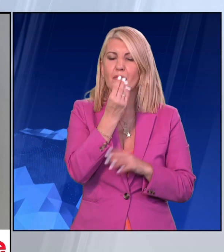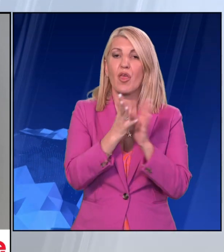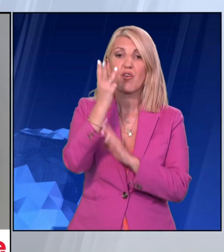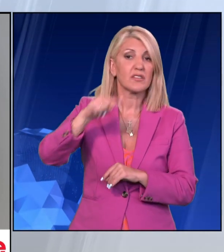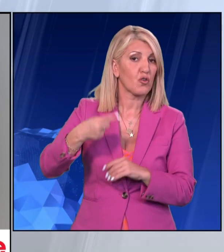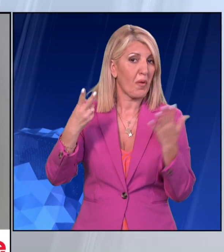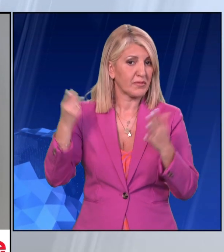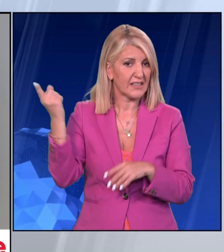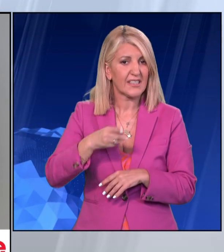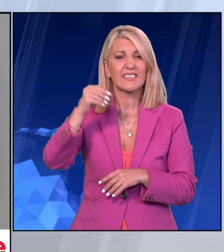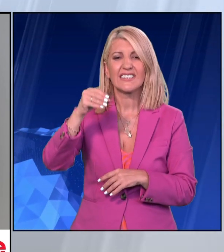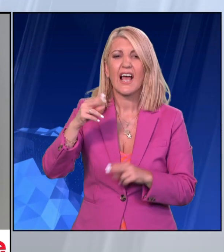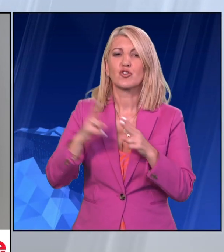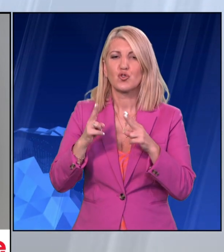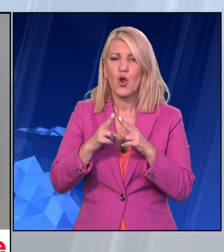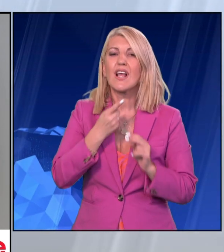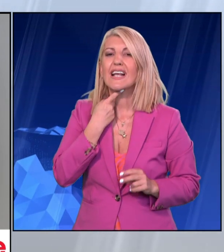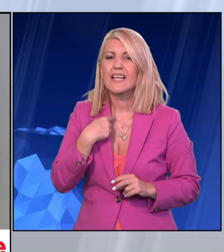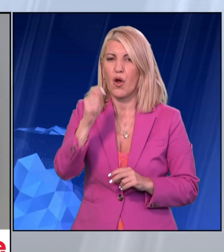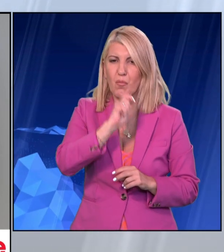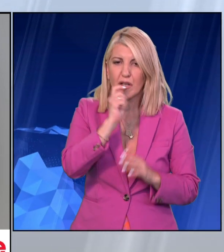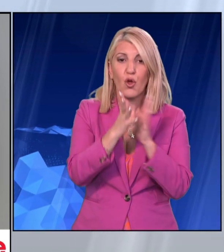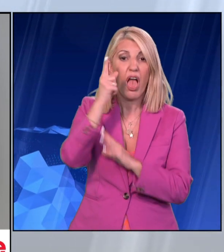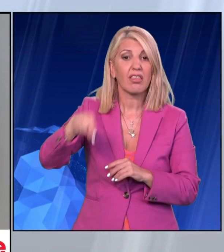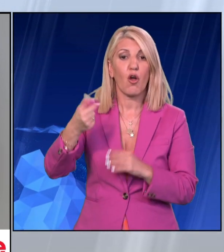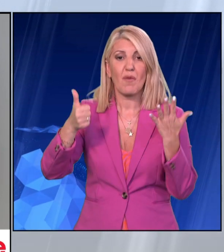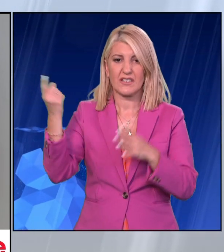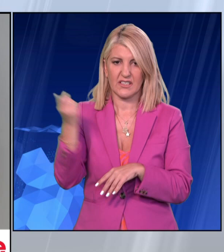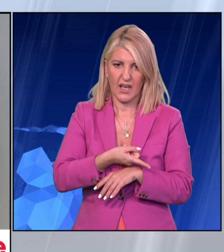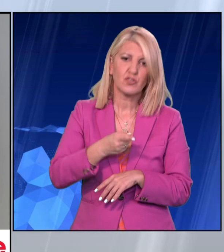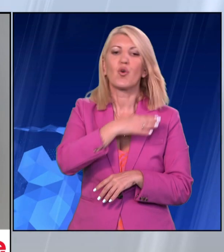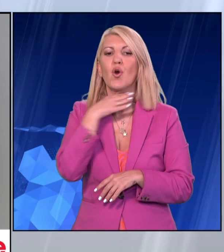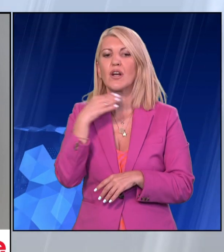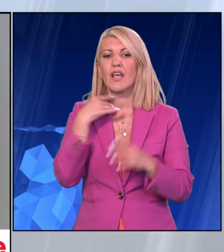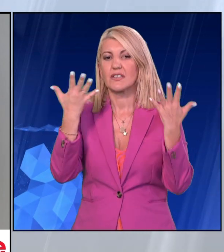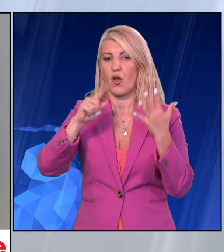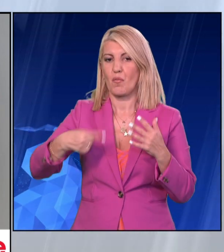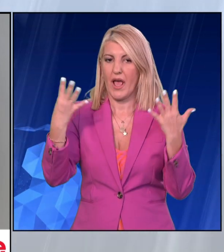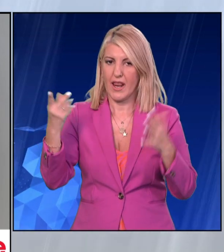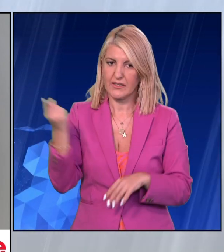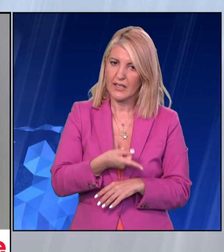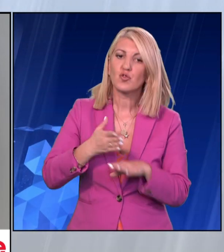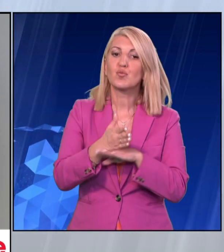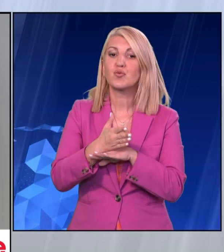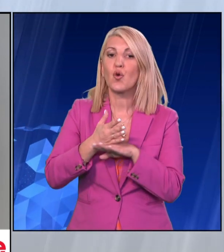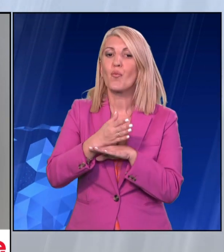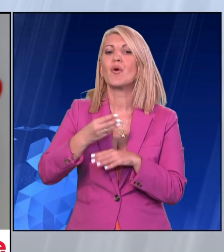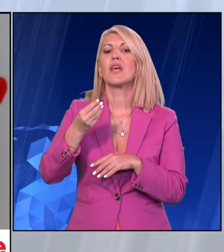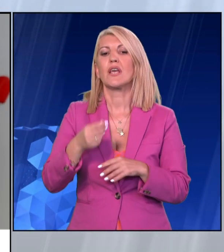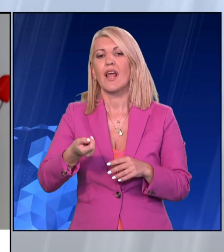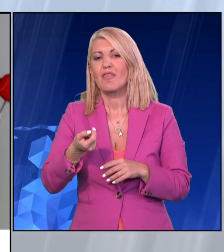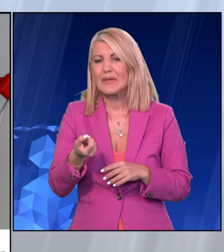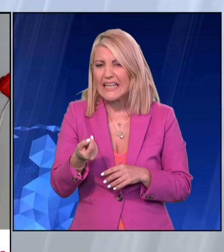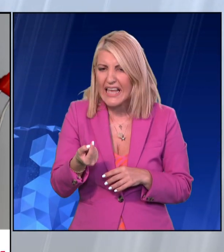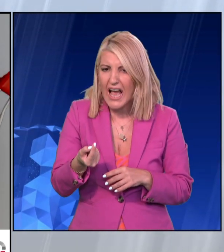ζάχαρη, οι σοκολάτες, τα γλυκά και τα παγωτά με 11,6%, τα κρέατα με 10,9%, το ψωμί και τα δημητριακά με 8,6% και τα